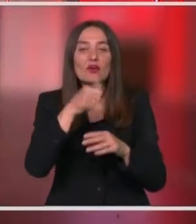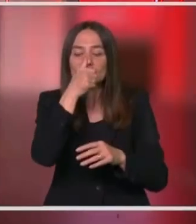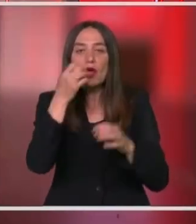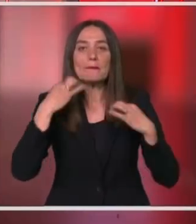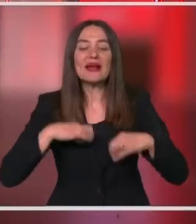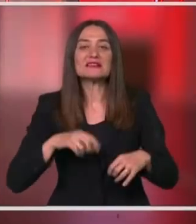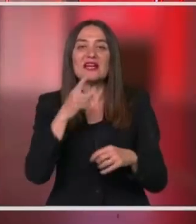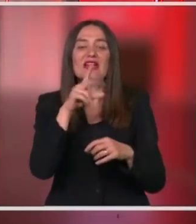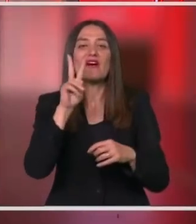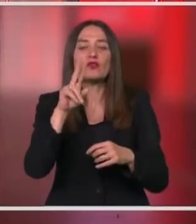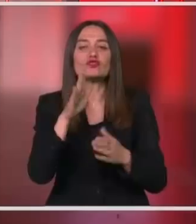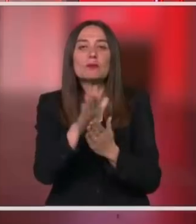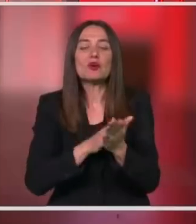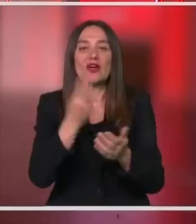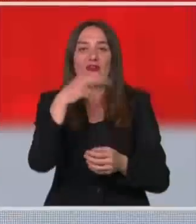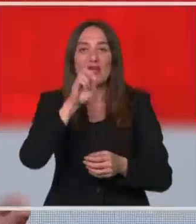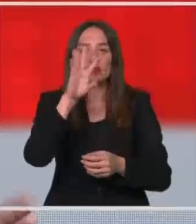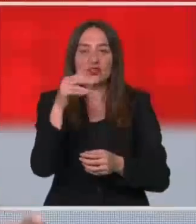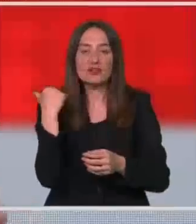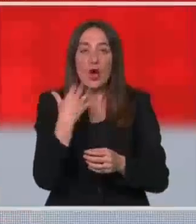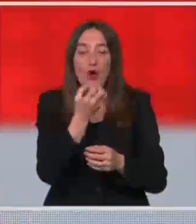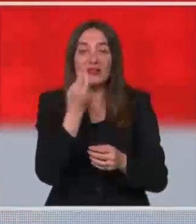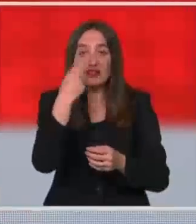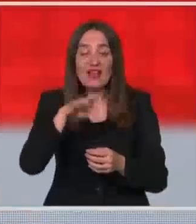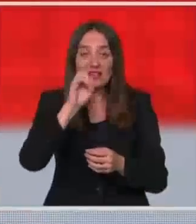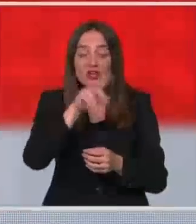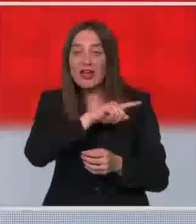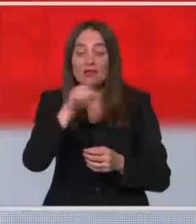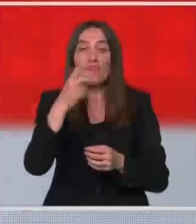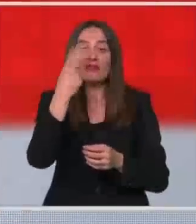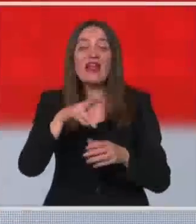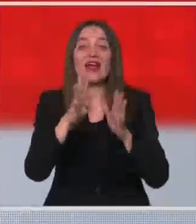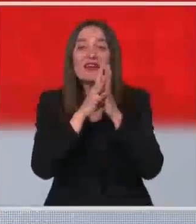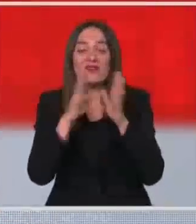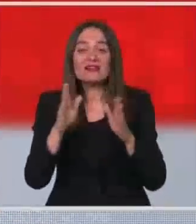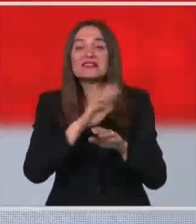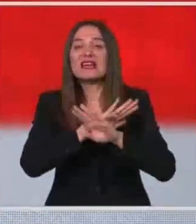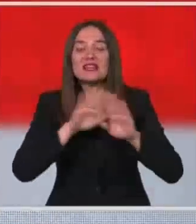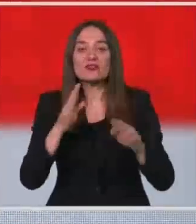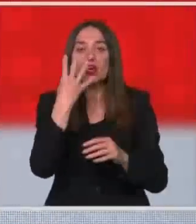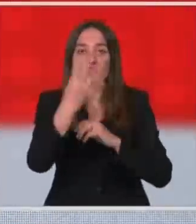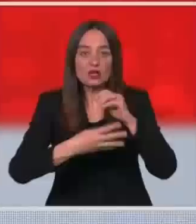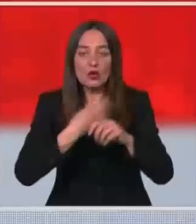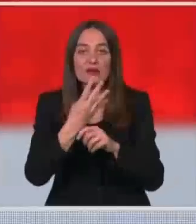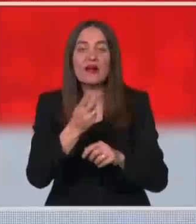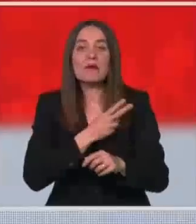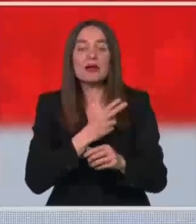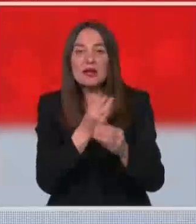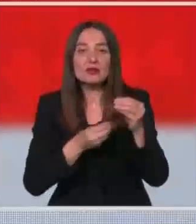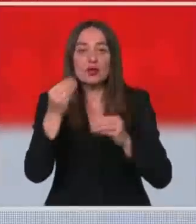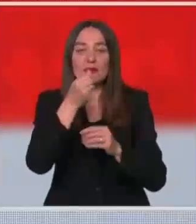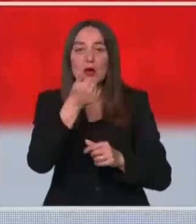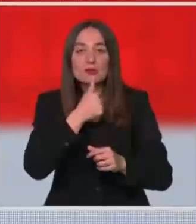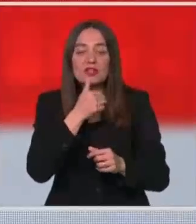predsednik Vučić započeo još 2014. godine, od 2014. pa do 2019. završen. Dakle, 4 godine imamo suficit u